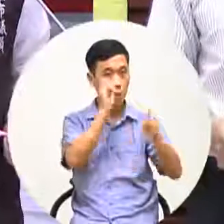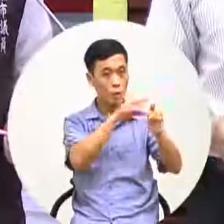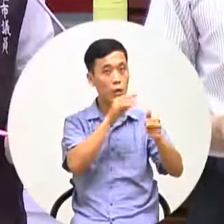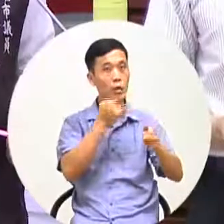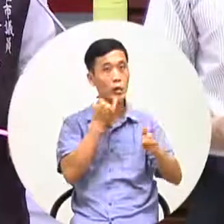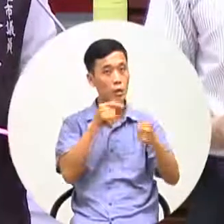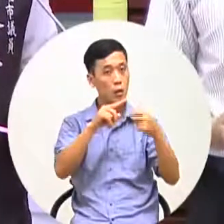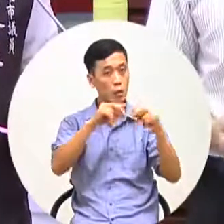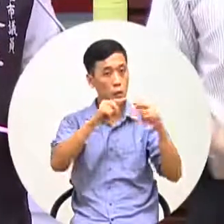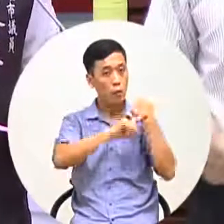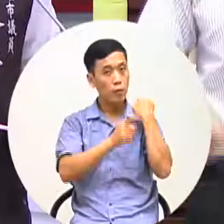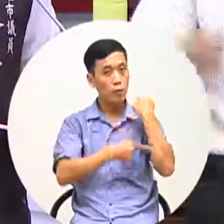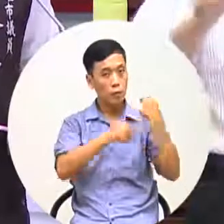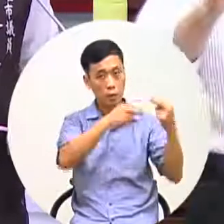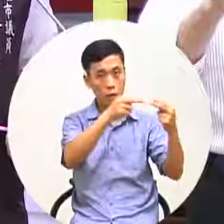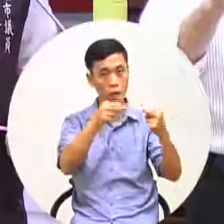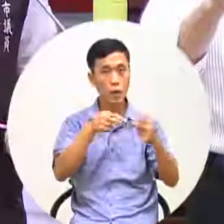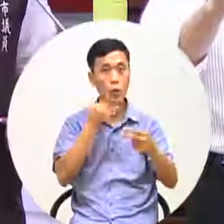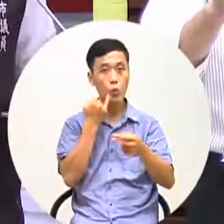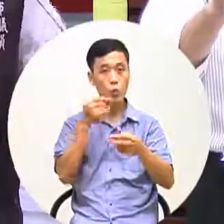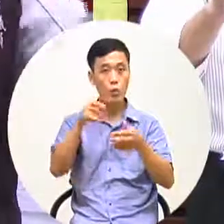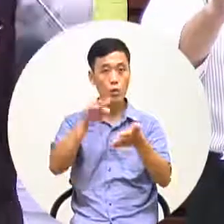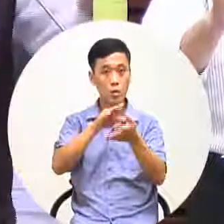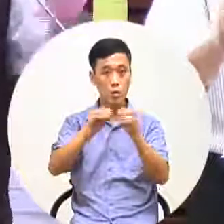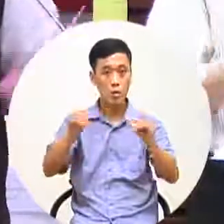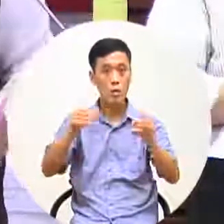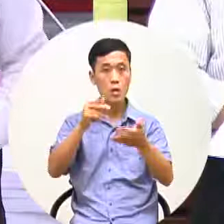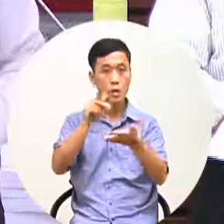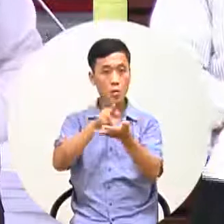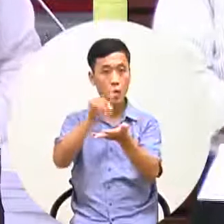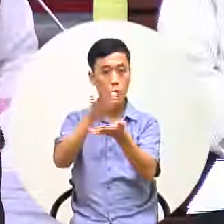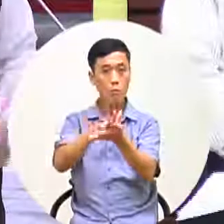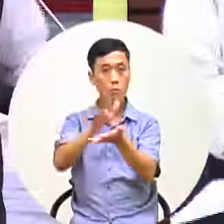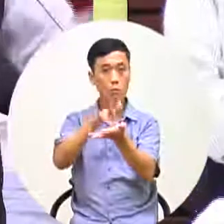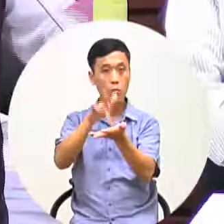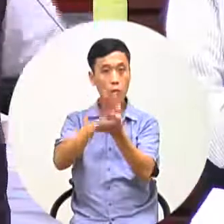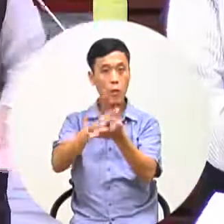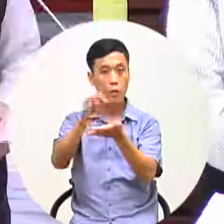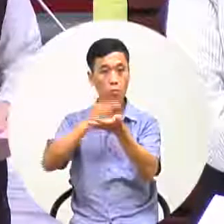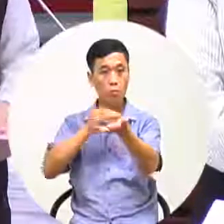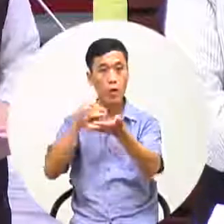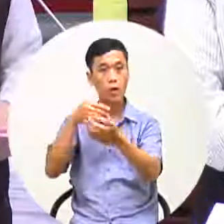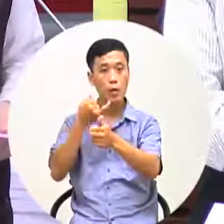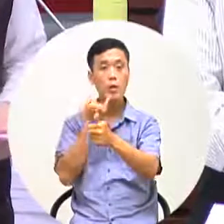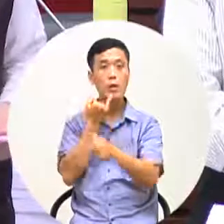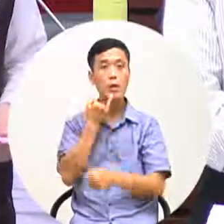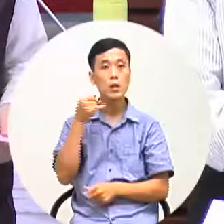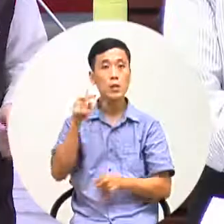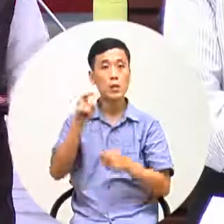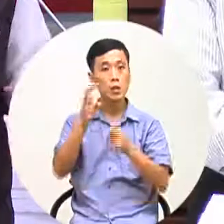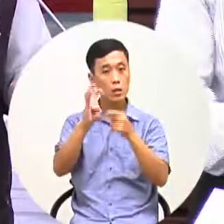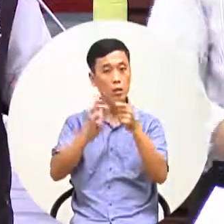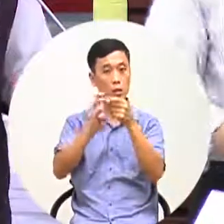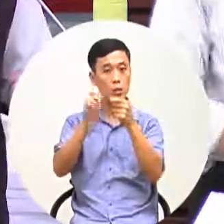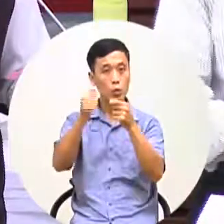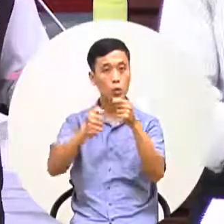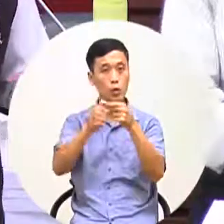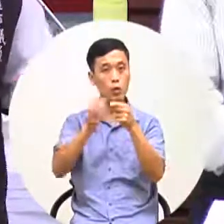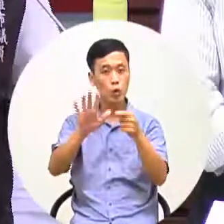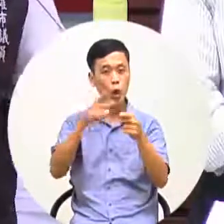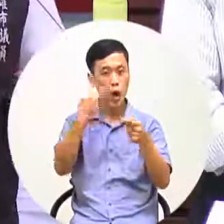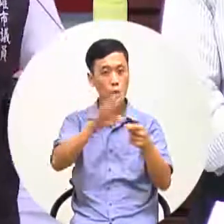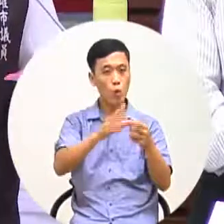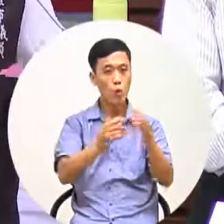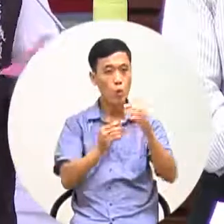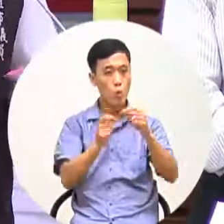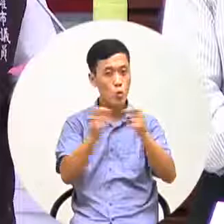售给他们就标售给他们嘛，对不对？那个这四五十年，有些六七十年了，对不对？连中华民国